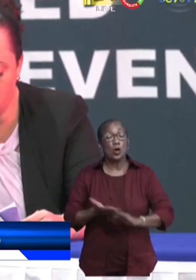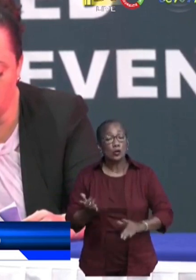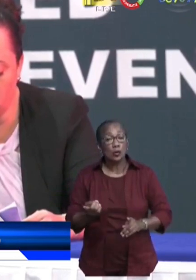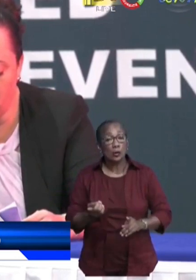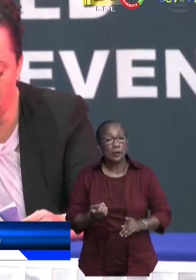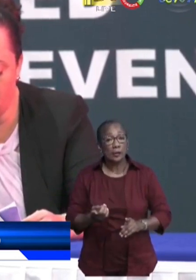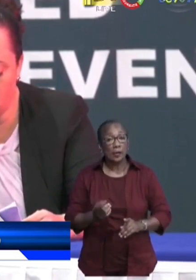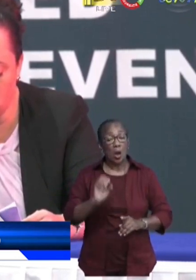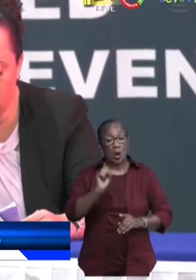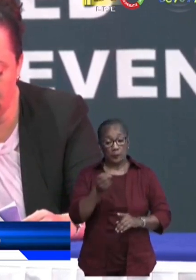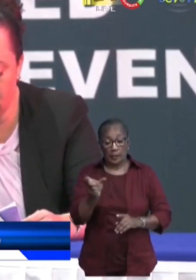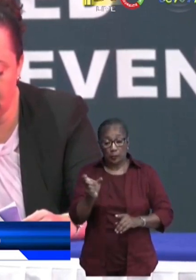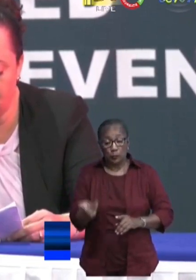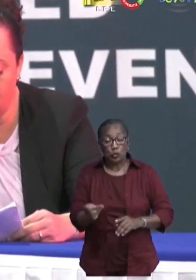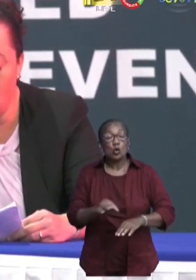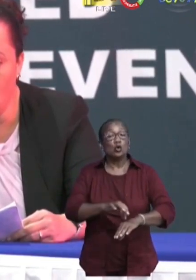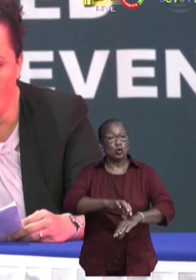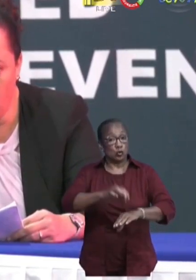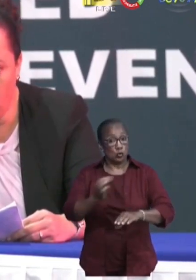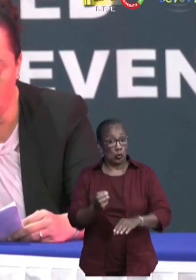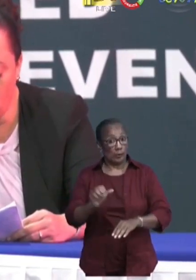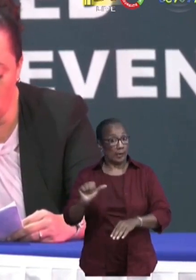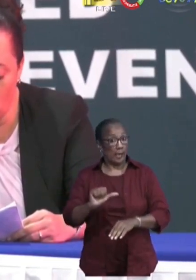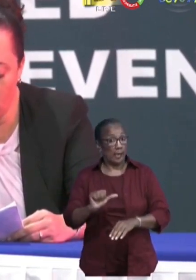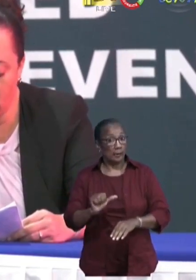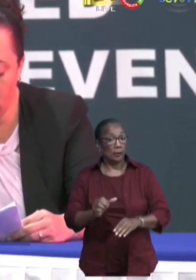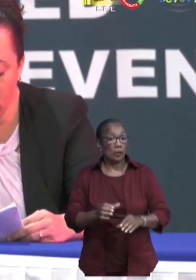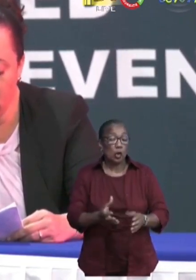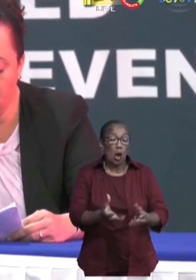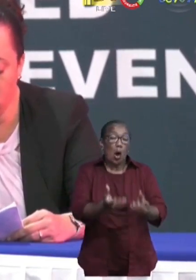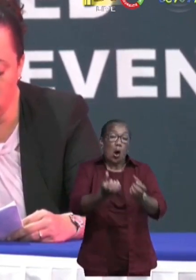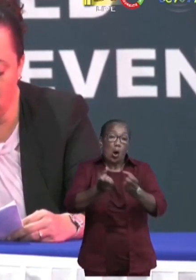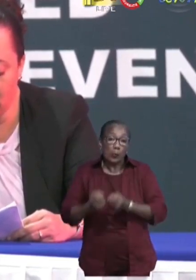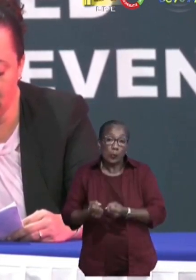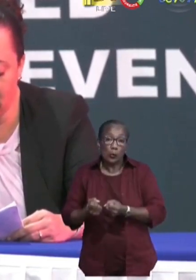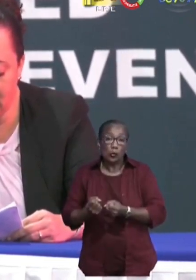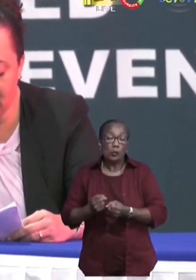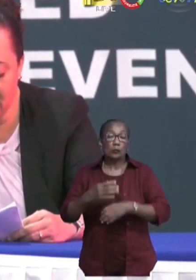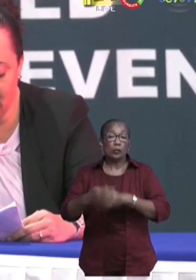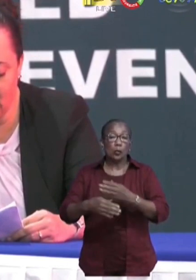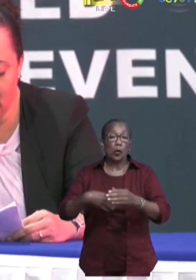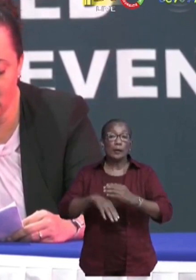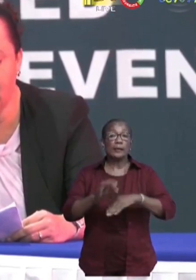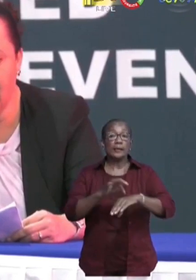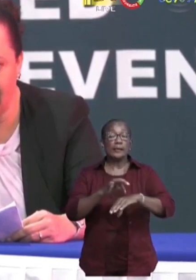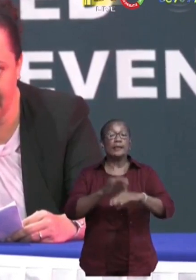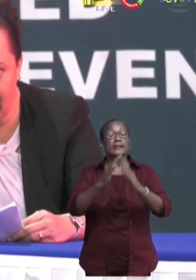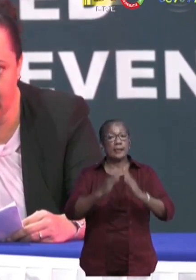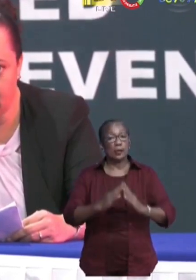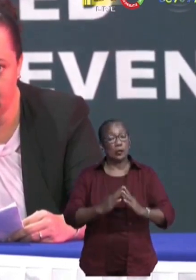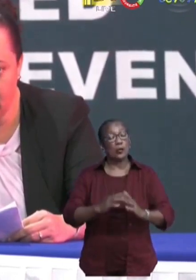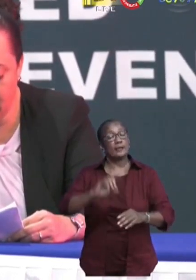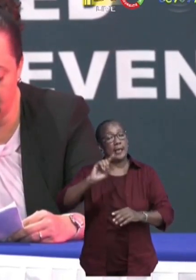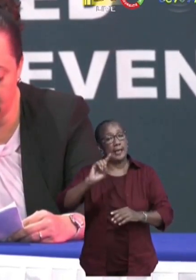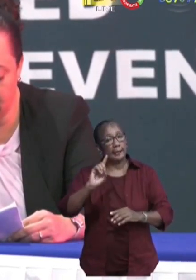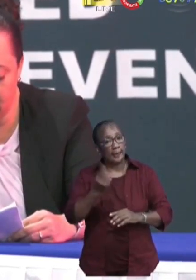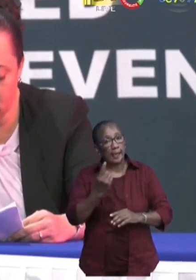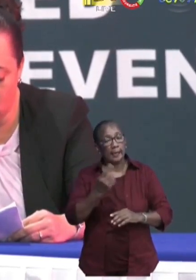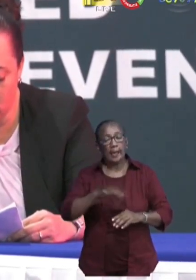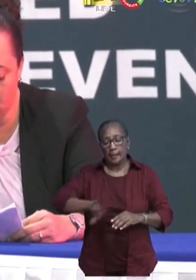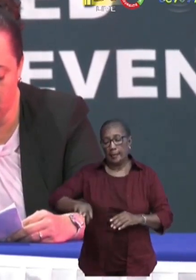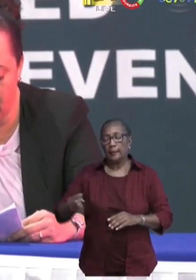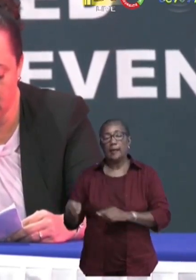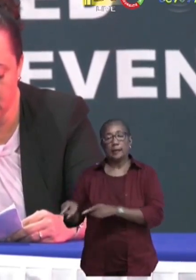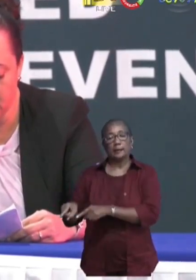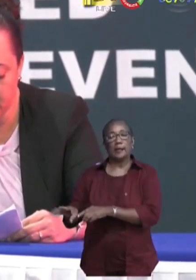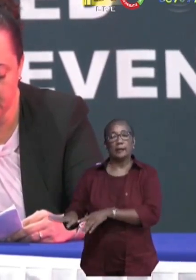waarbij de persoon vanwege gezondheidsredenen opgenomen moet worden in een ziekenhuis en daar in quarantaine